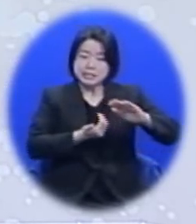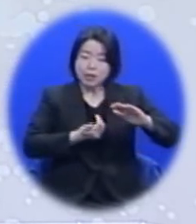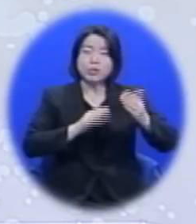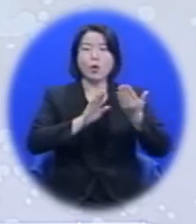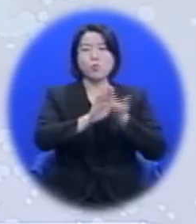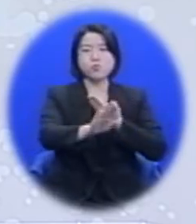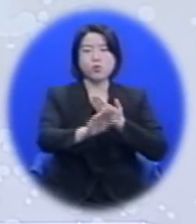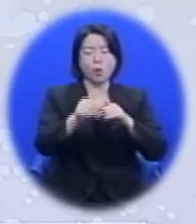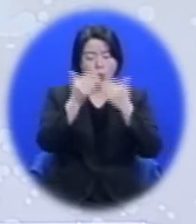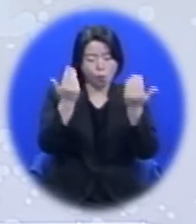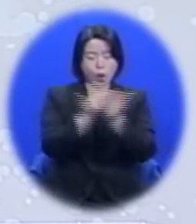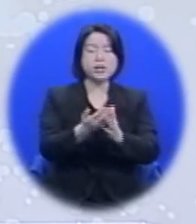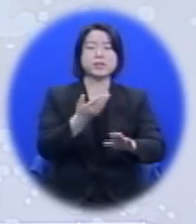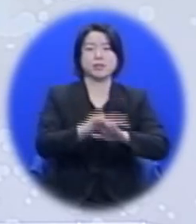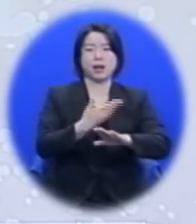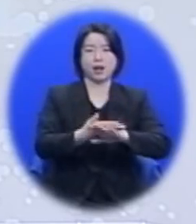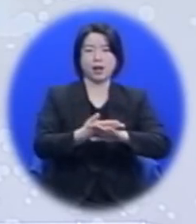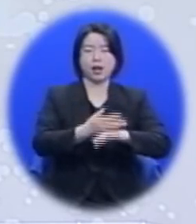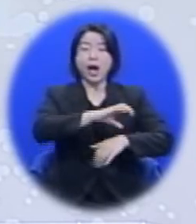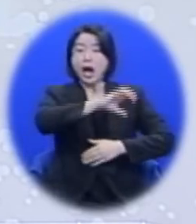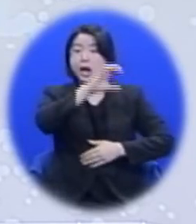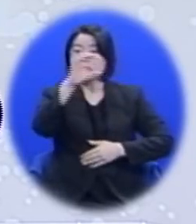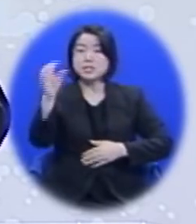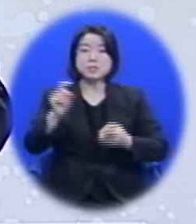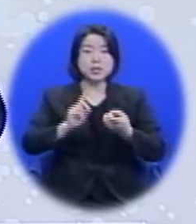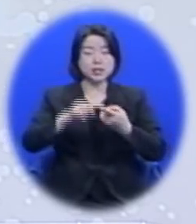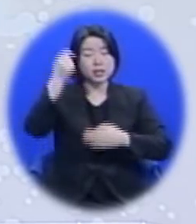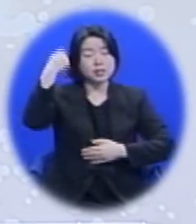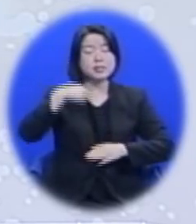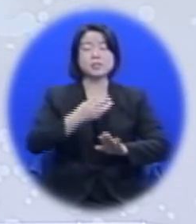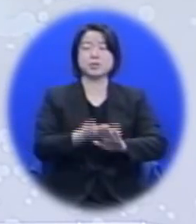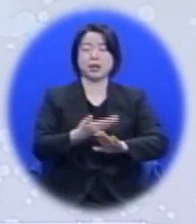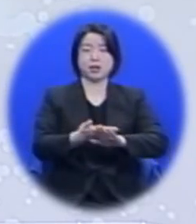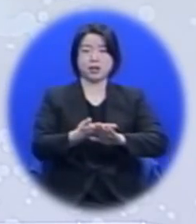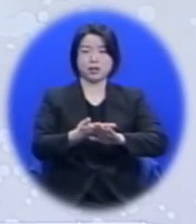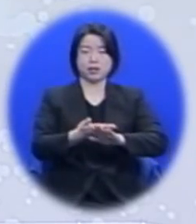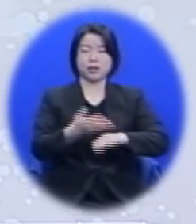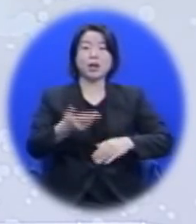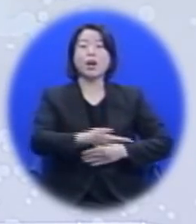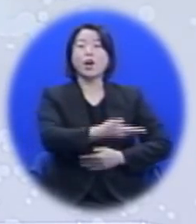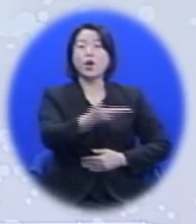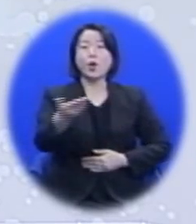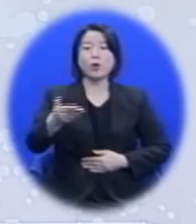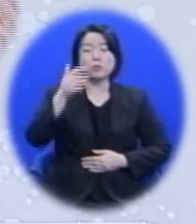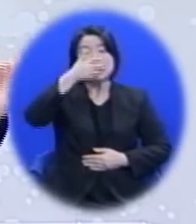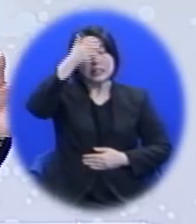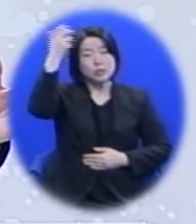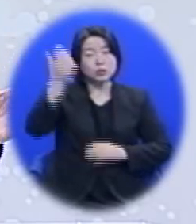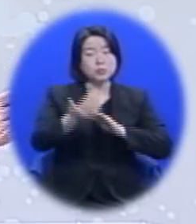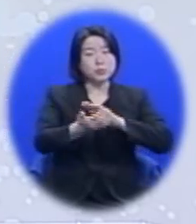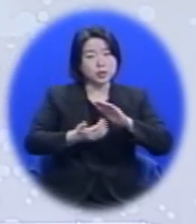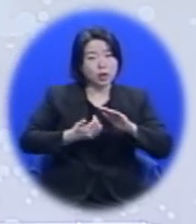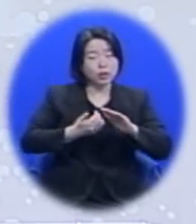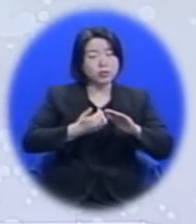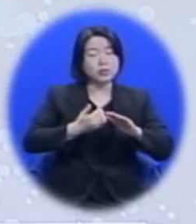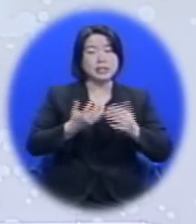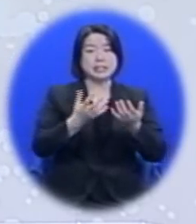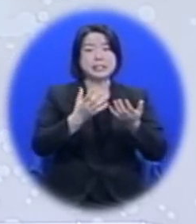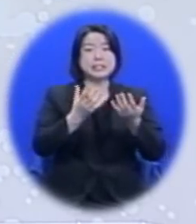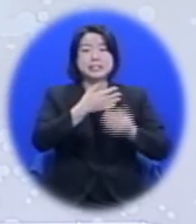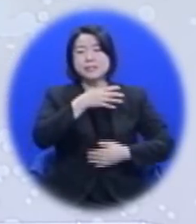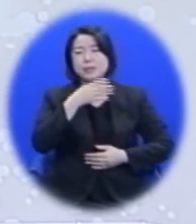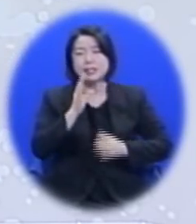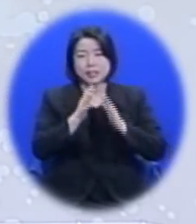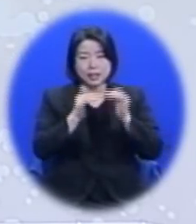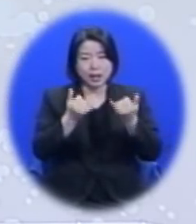완전히 다릅니다. 크리스마스에 대한 느낌이 다릅니다. 여러분은 꿈을 꾸기 전 스크루지 같습니까? 꿈을 꾸고